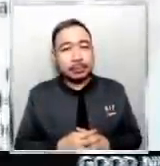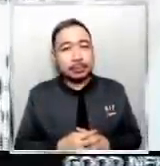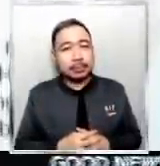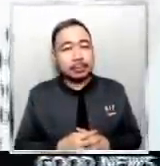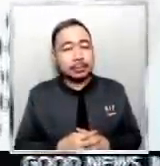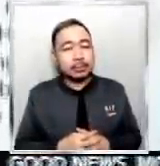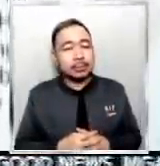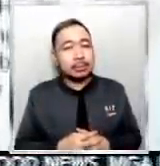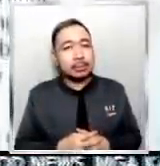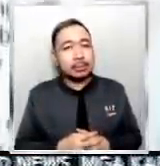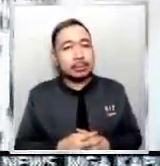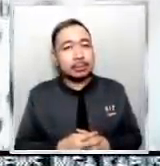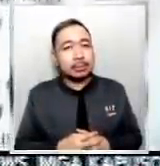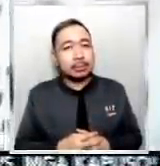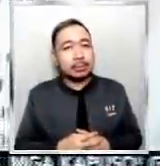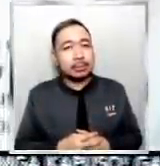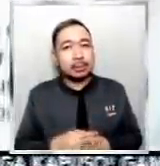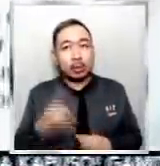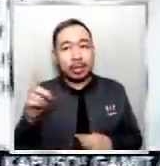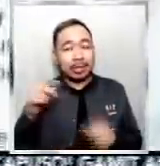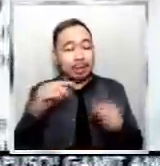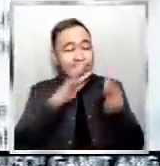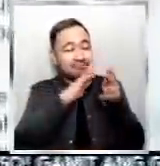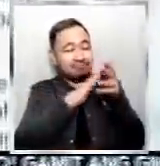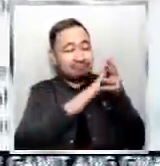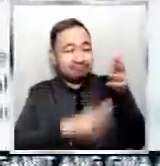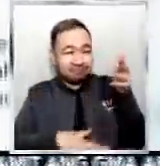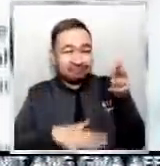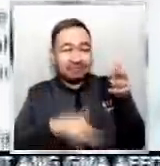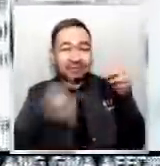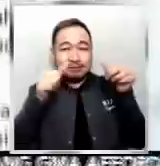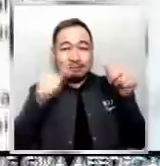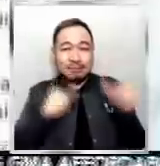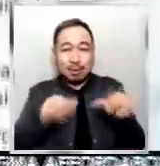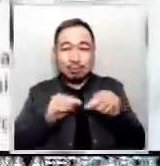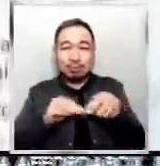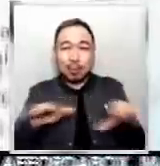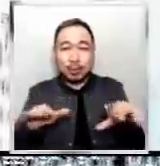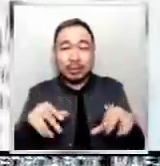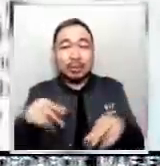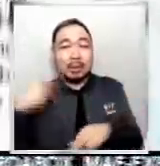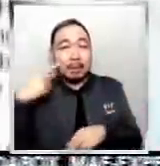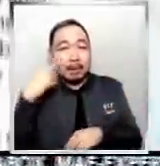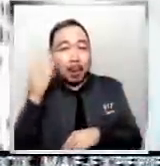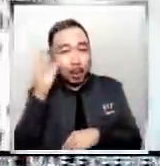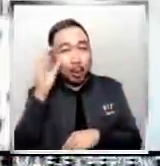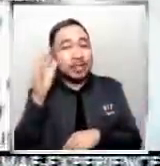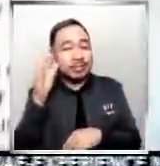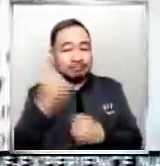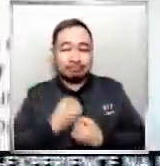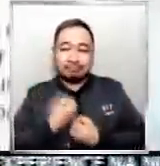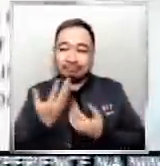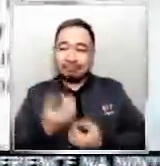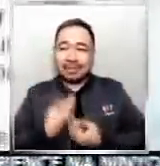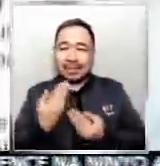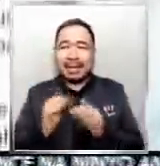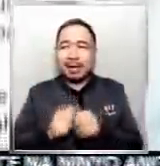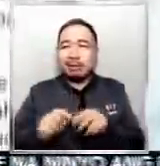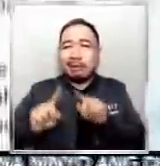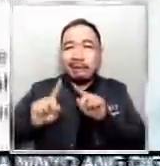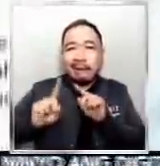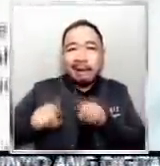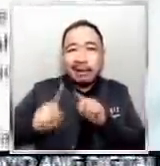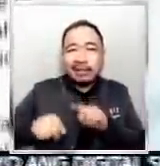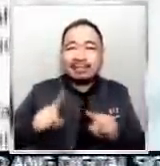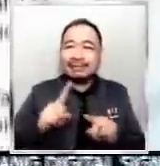Sa isang mahabang post sa social media, idinaan ng aktor na si Paolo Contis ang pagsagot sa iba't ibang isyung